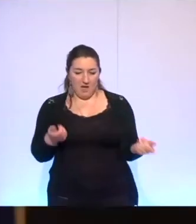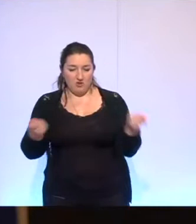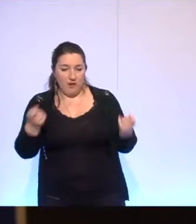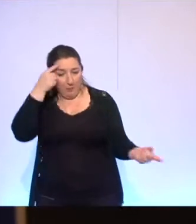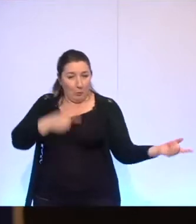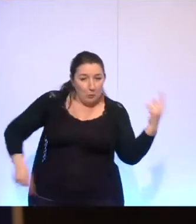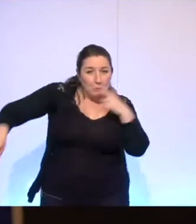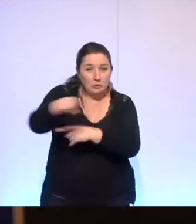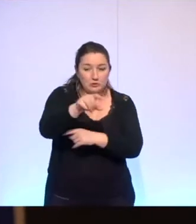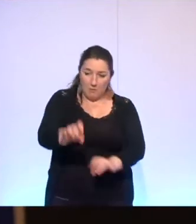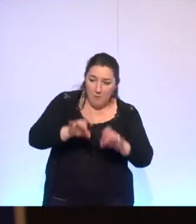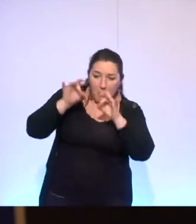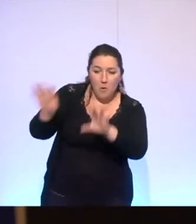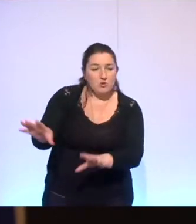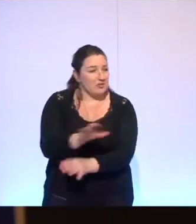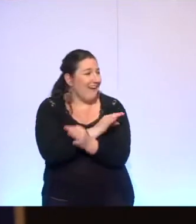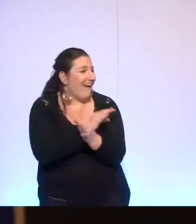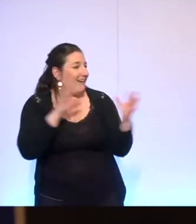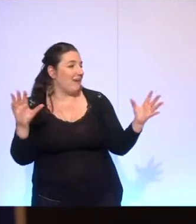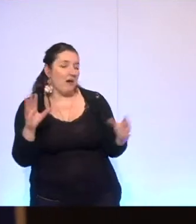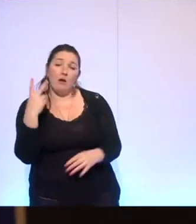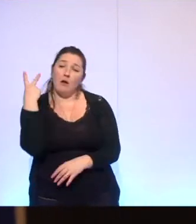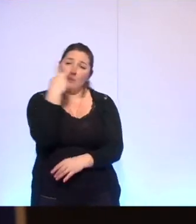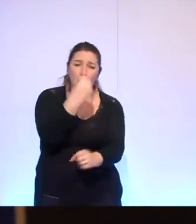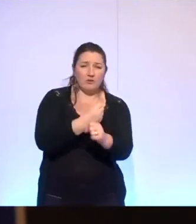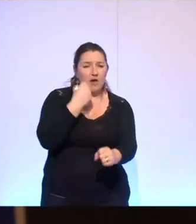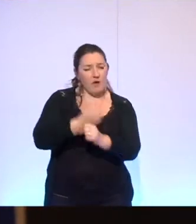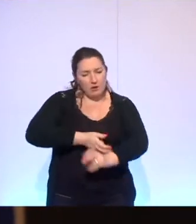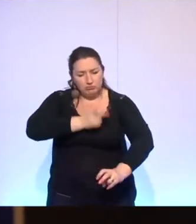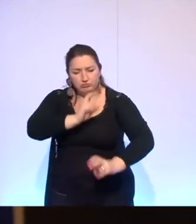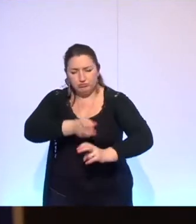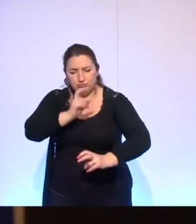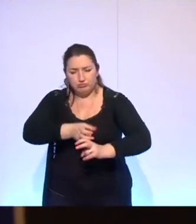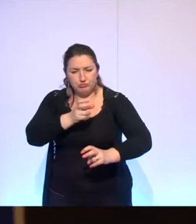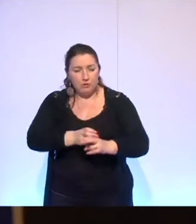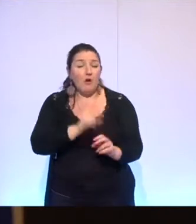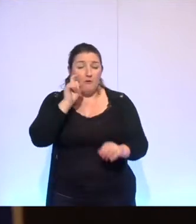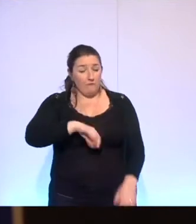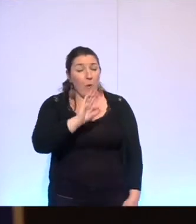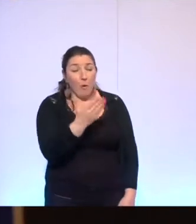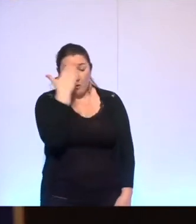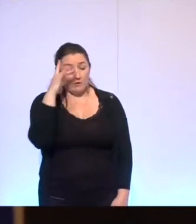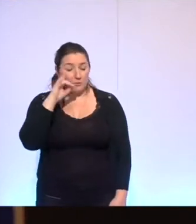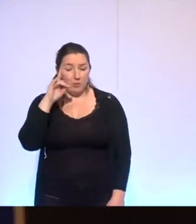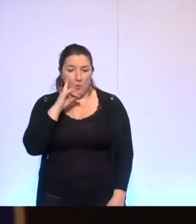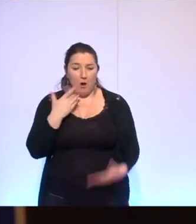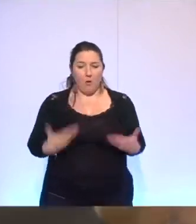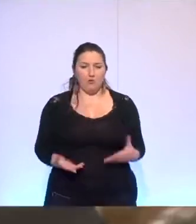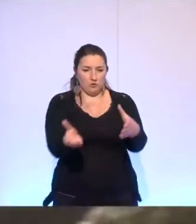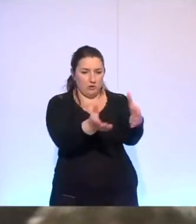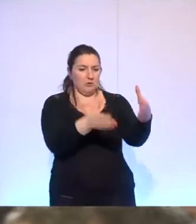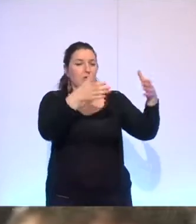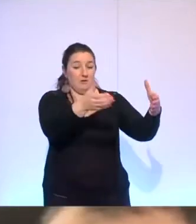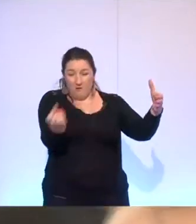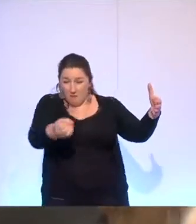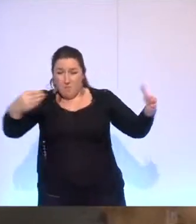exclusive. Votre tâche sera rude, reconnaissez-le au vu du nombre d'opposants qui vous font face aujourd'hui, y compris celles